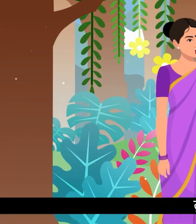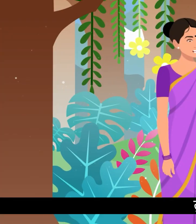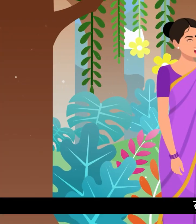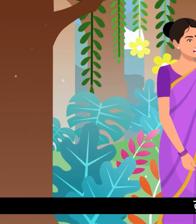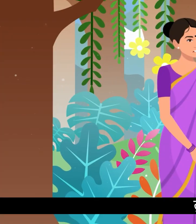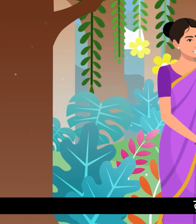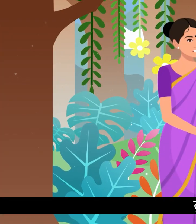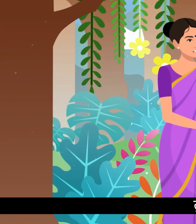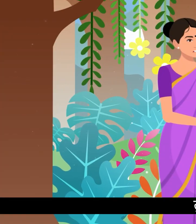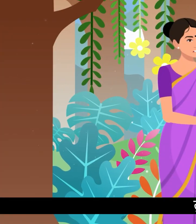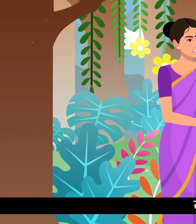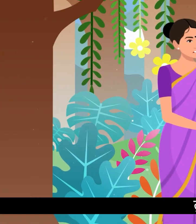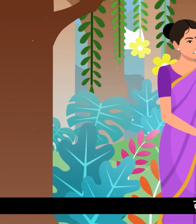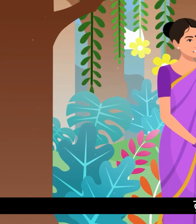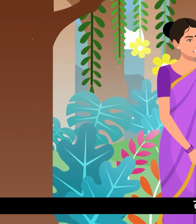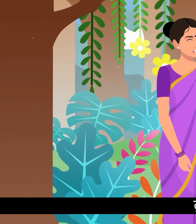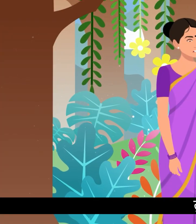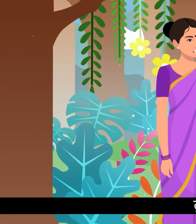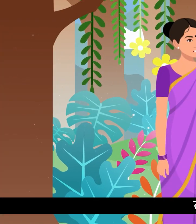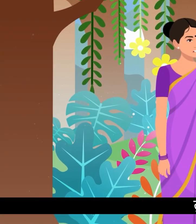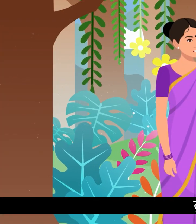तुम्हें कौन सा फूल पसंद है?